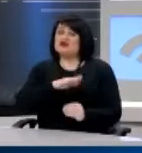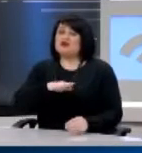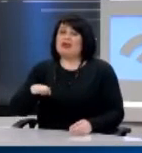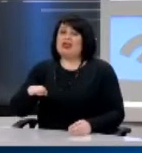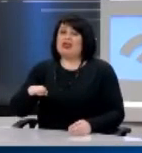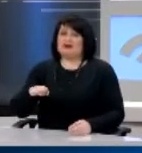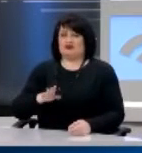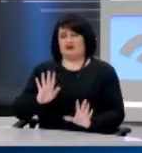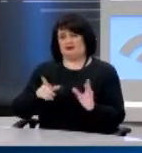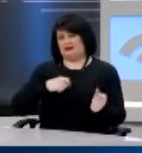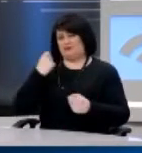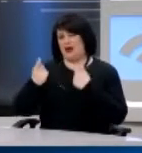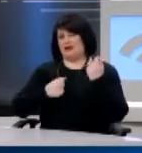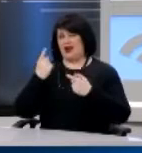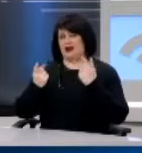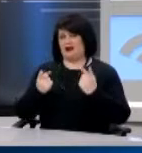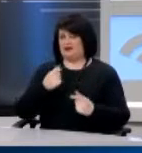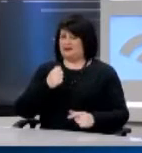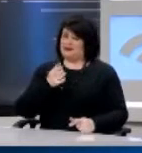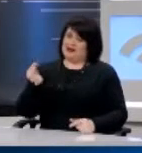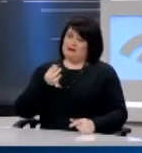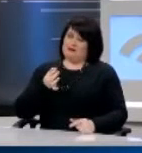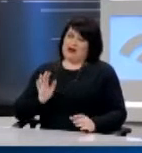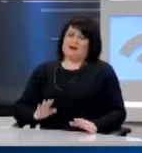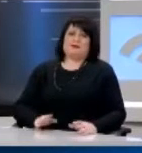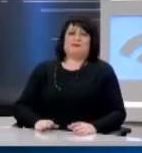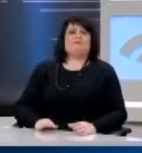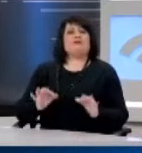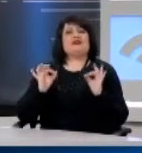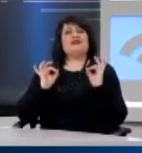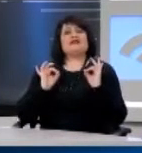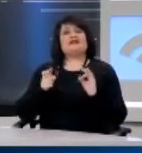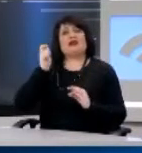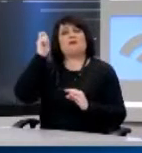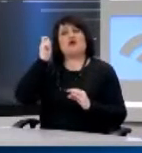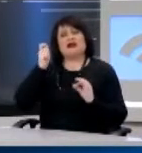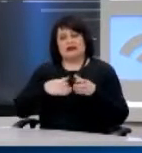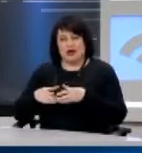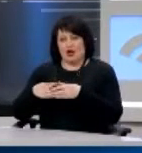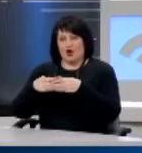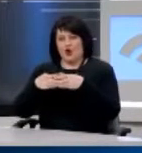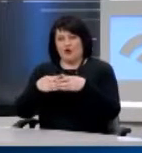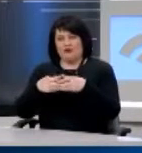Και βεβαίως από πολιτικές δυνάμεις που με τις πολιτικές τους επιλογές επιδείνωσαν αυτή την πορεία.